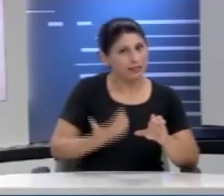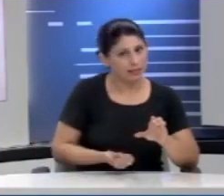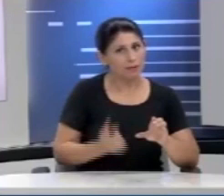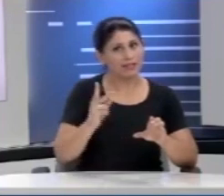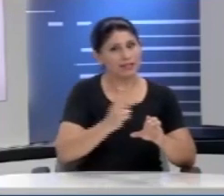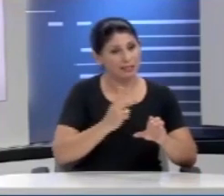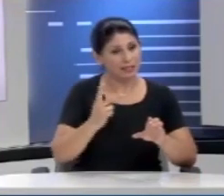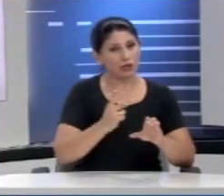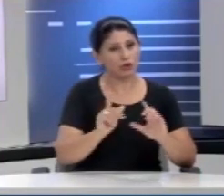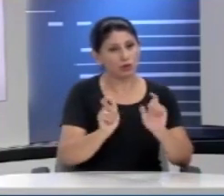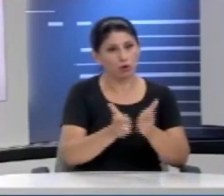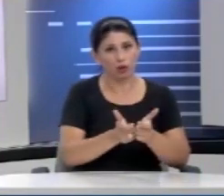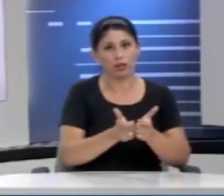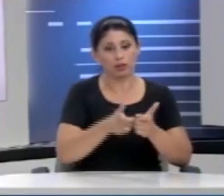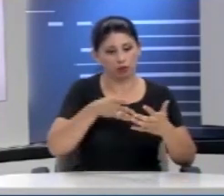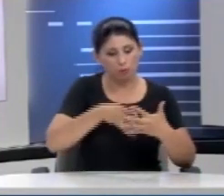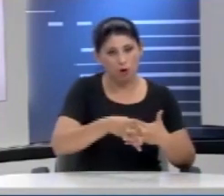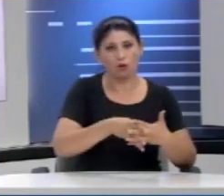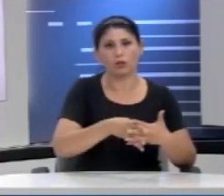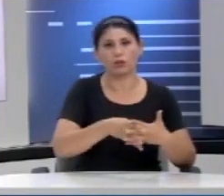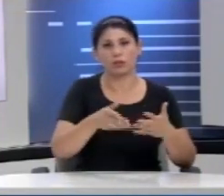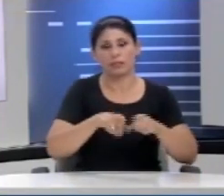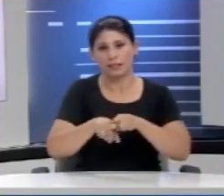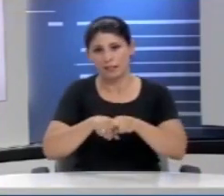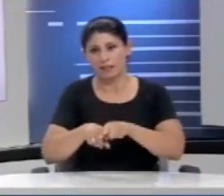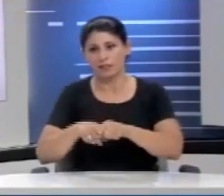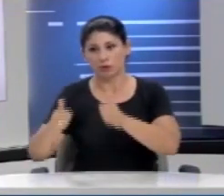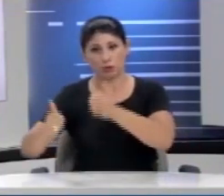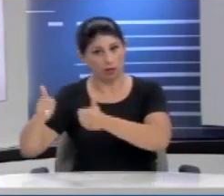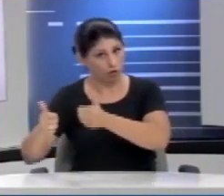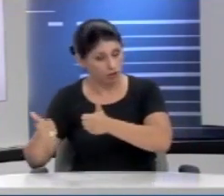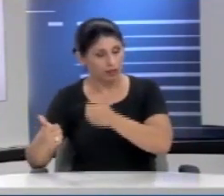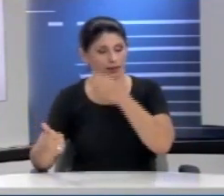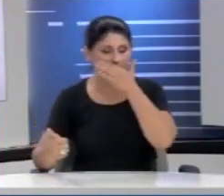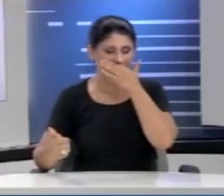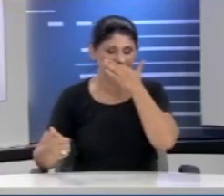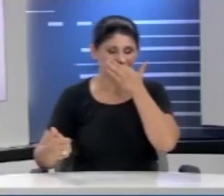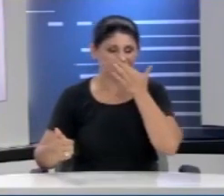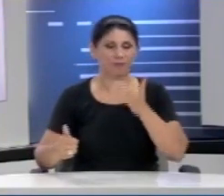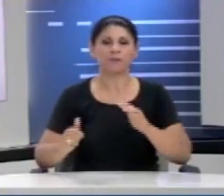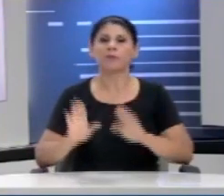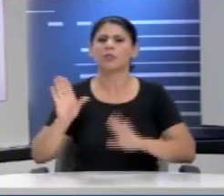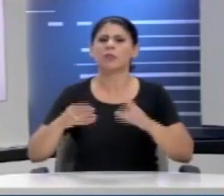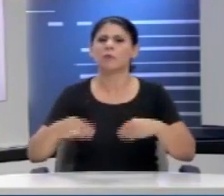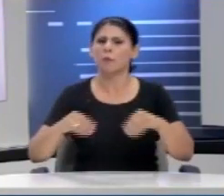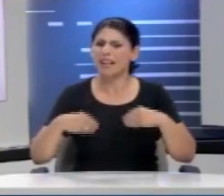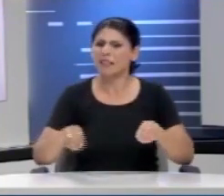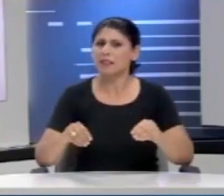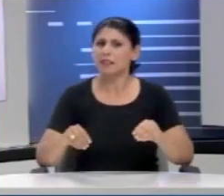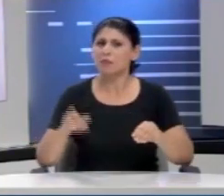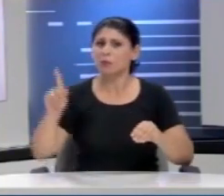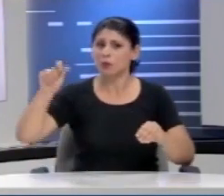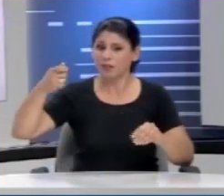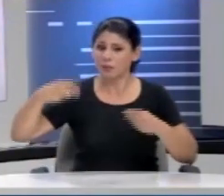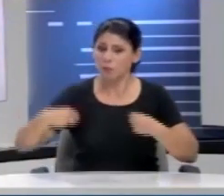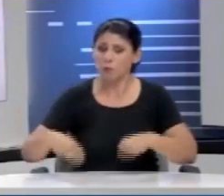ύπαρξη κοινωνικού οικογενειακού τιμολογίου σε σχέση με τους ανταγωνιστές της και τις δημοπρασίες με τις οποίες η